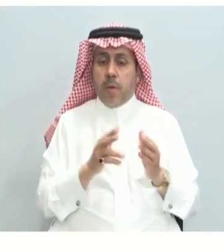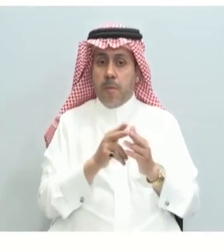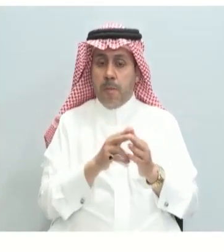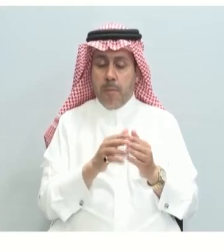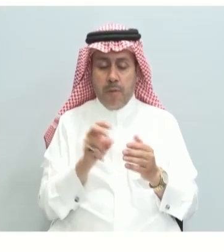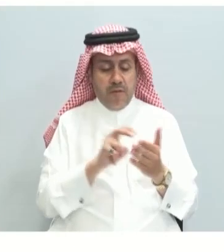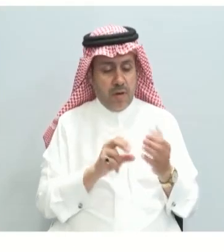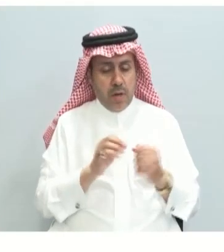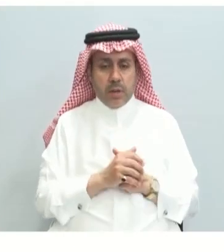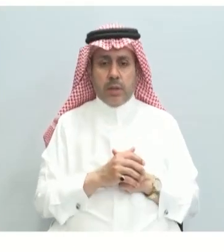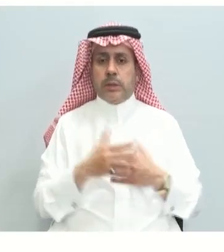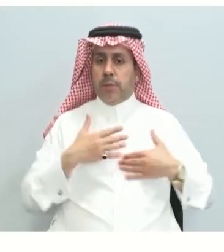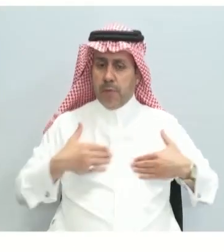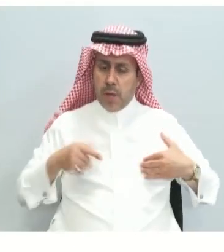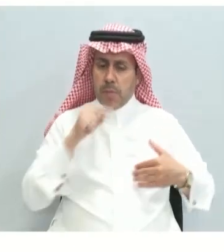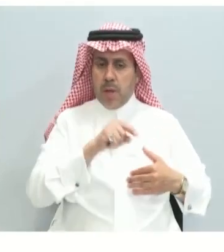من الآيات ويتفاءل بها.